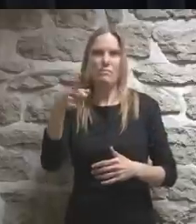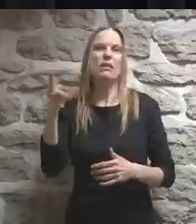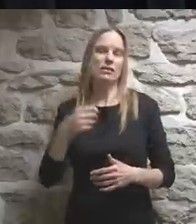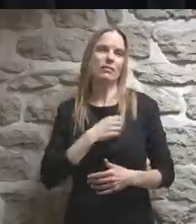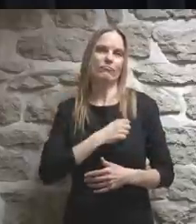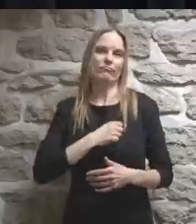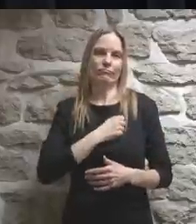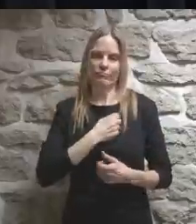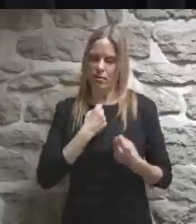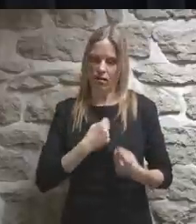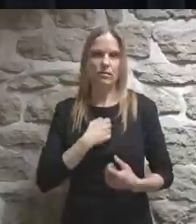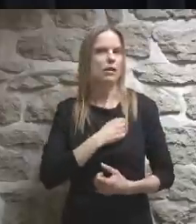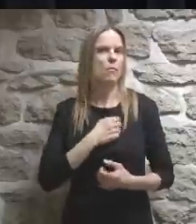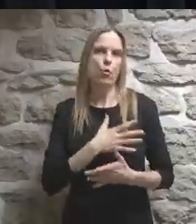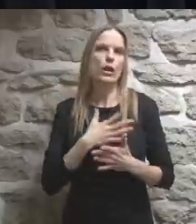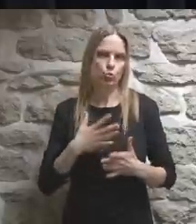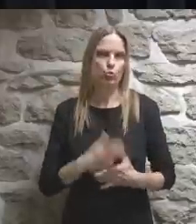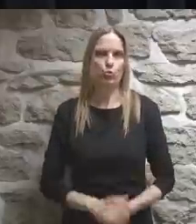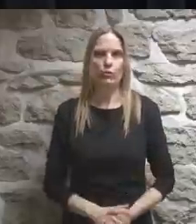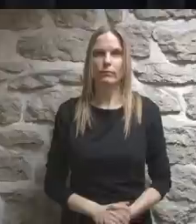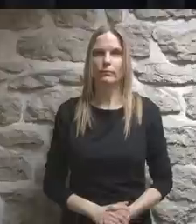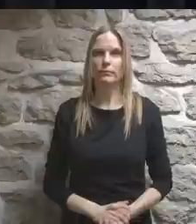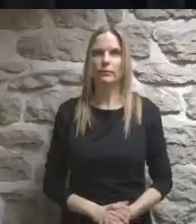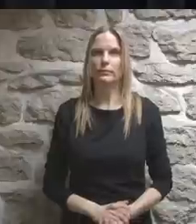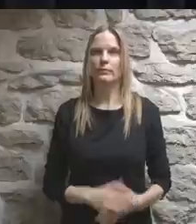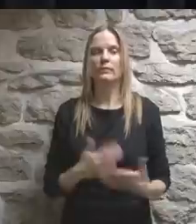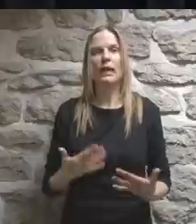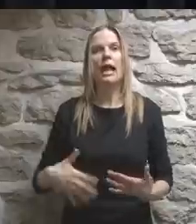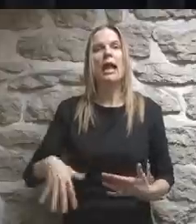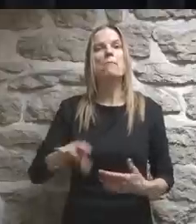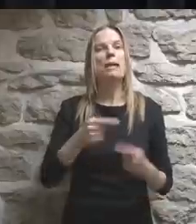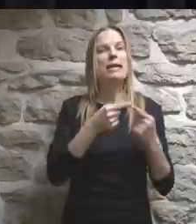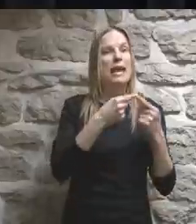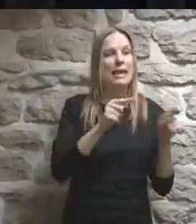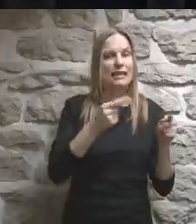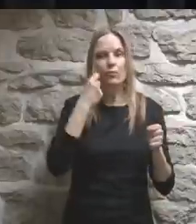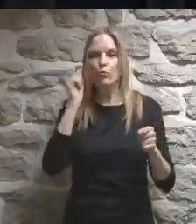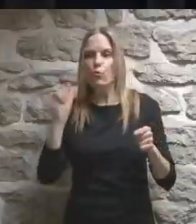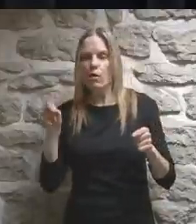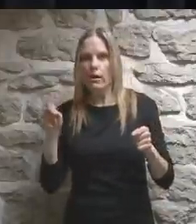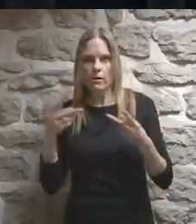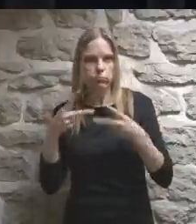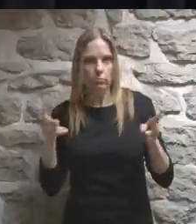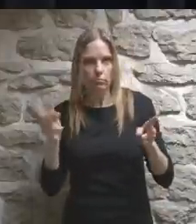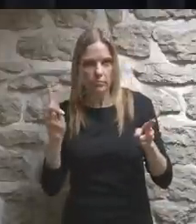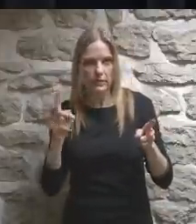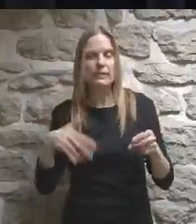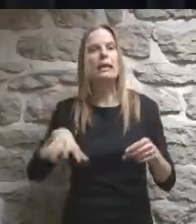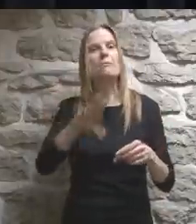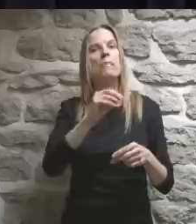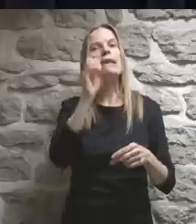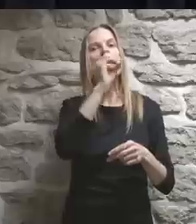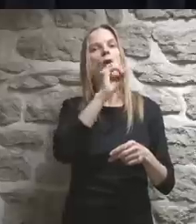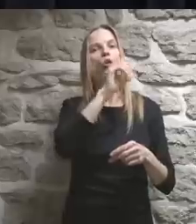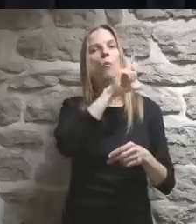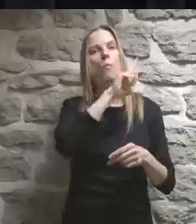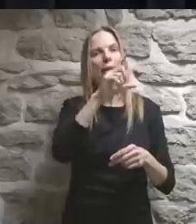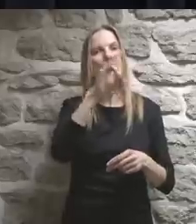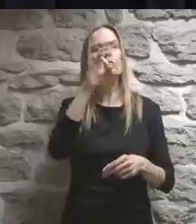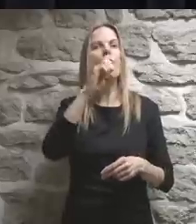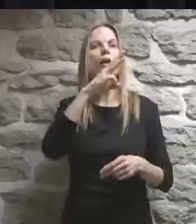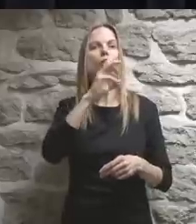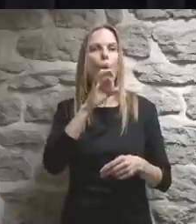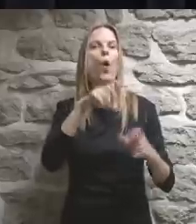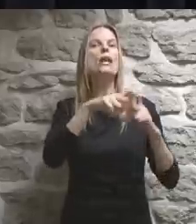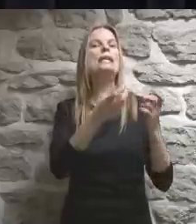mure väga suur. Nüüd, mis on meie erinevus Ukrainaga, on see, et me oleme Euroopa Liidu ja NATO liige. Eile